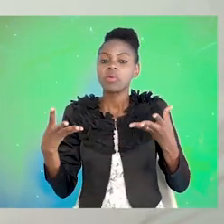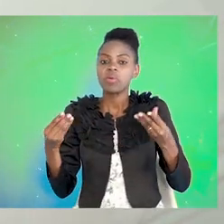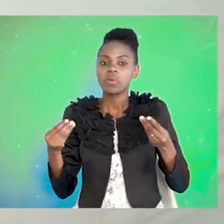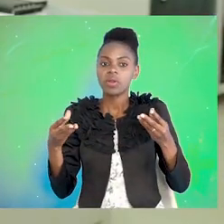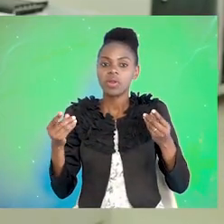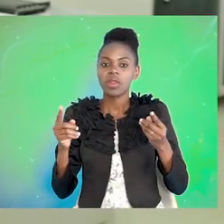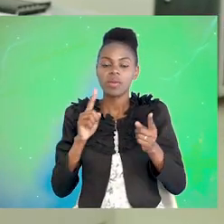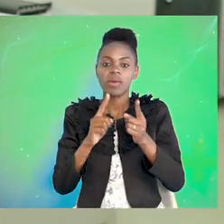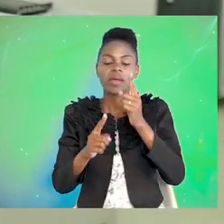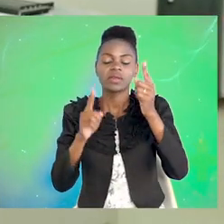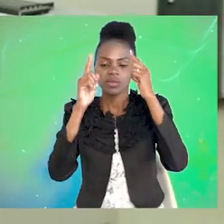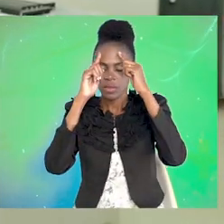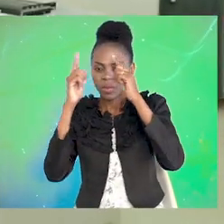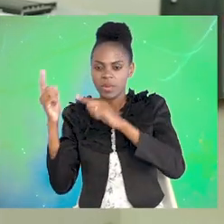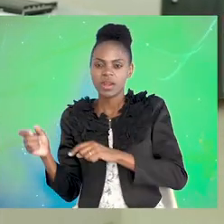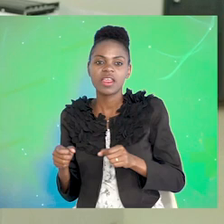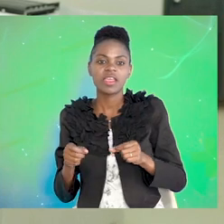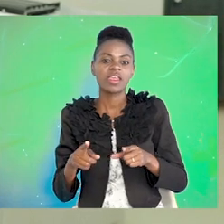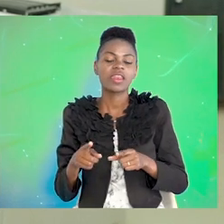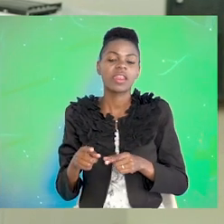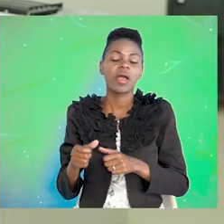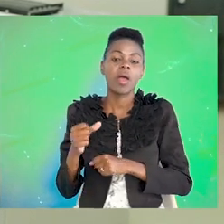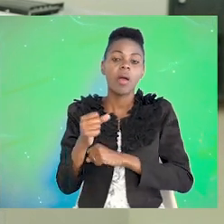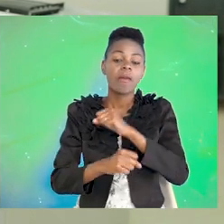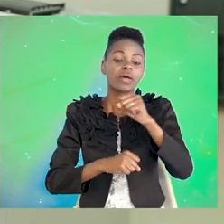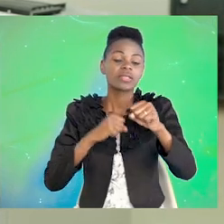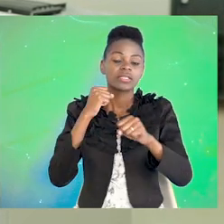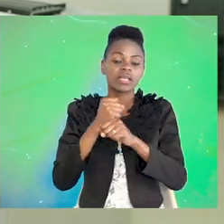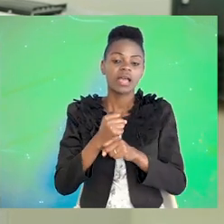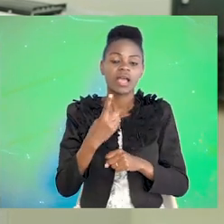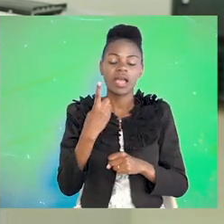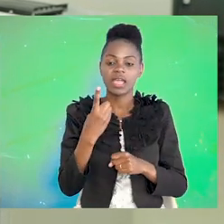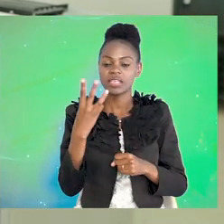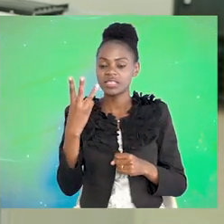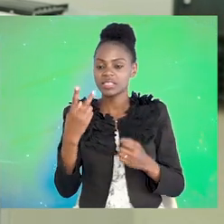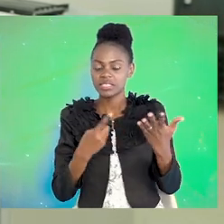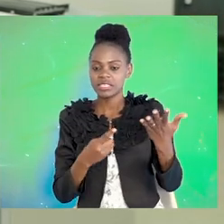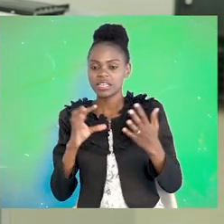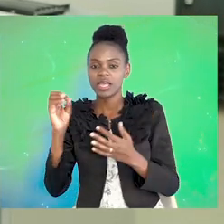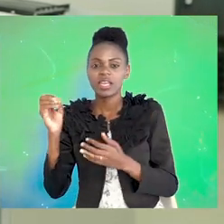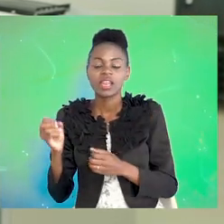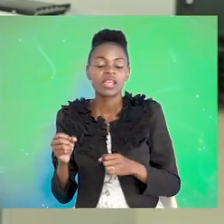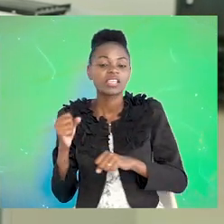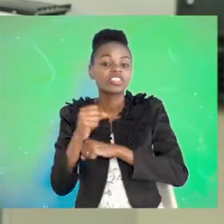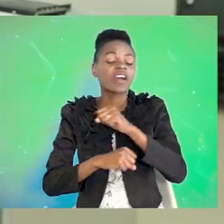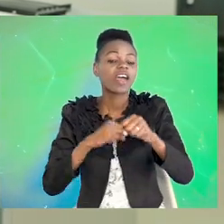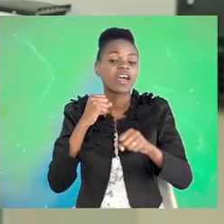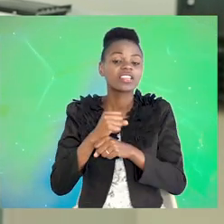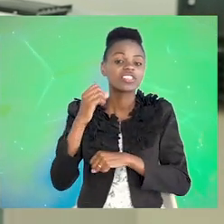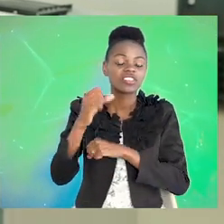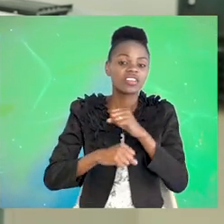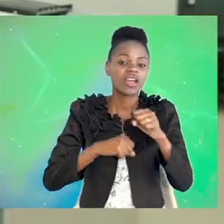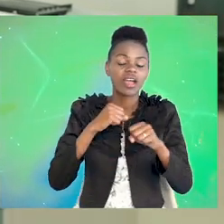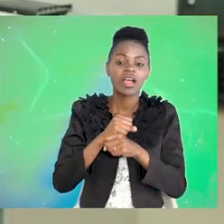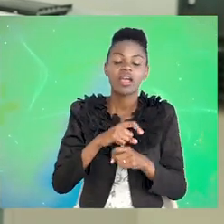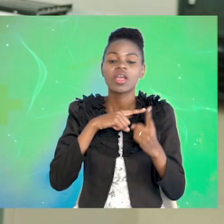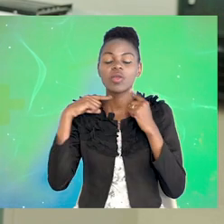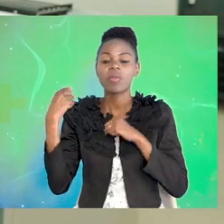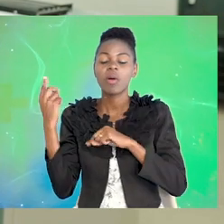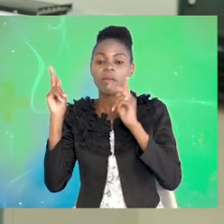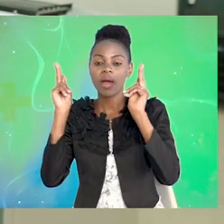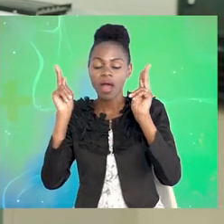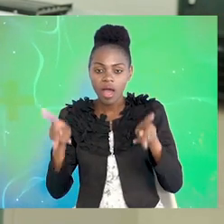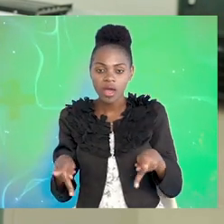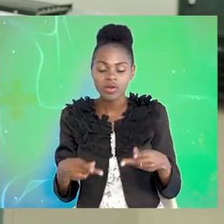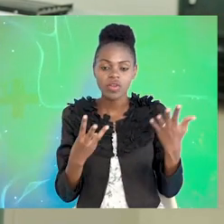kumasano. Inayamba chama 1880. Chaka chiti chonse magunda ndi kugwedeza anthu opitirira 9 miliyoni pa dziko